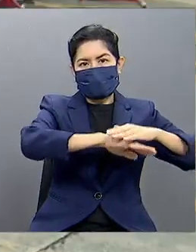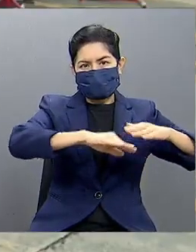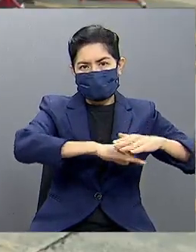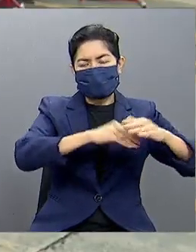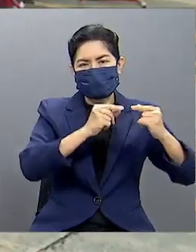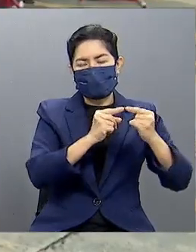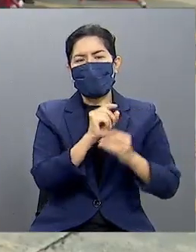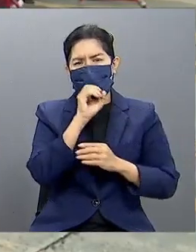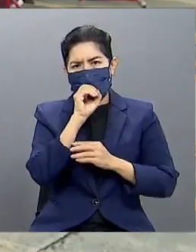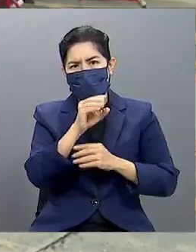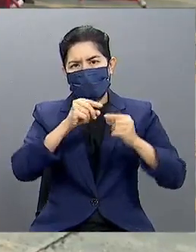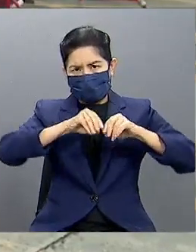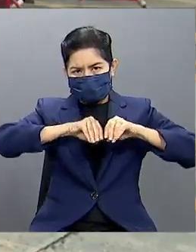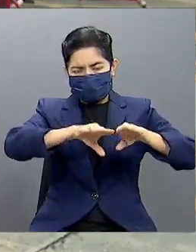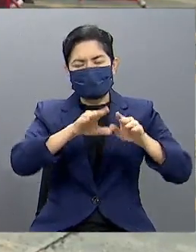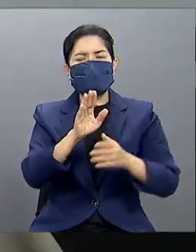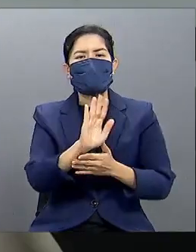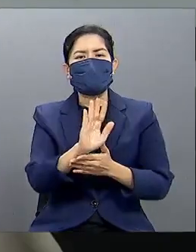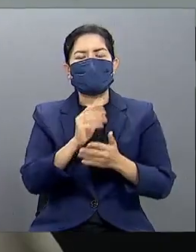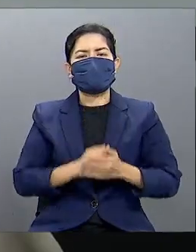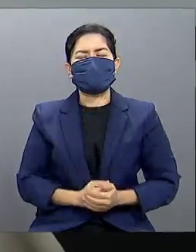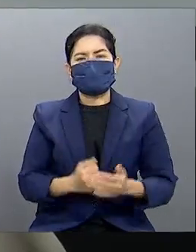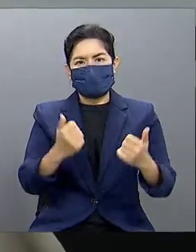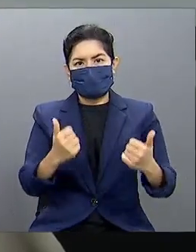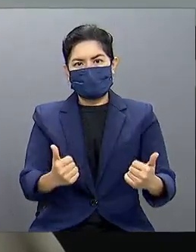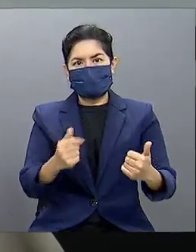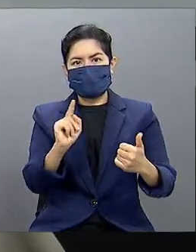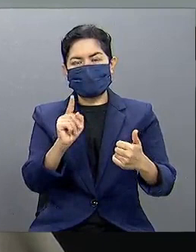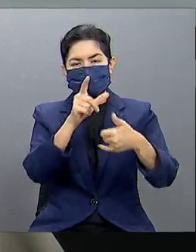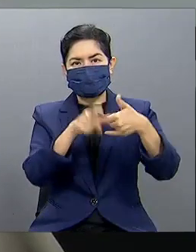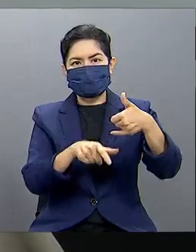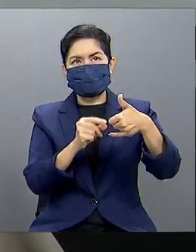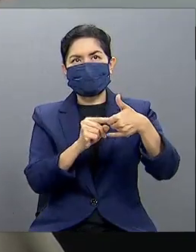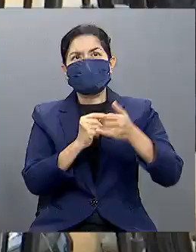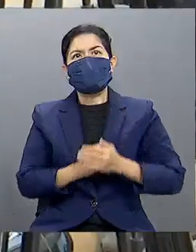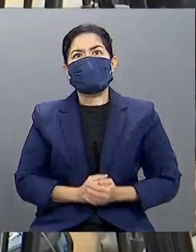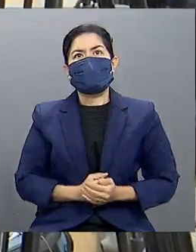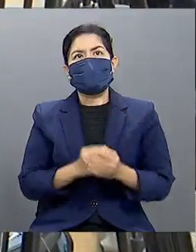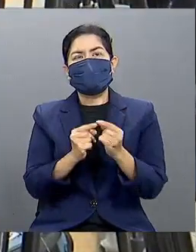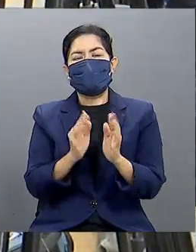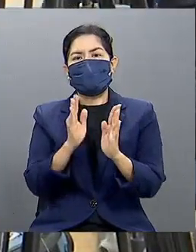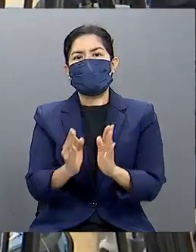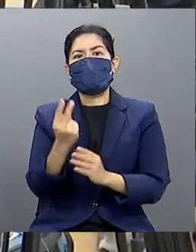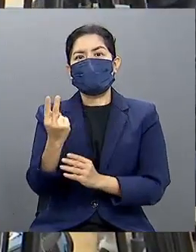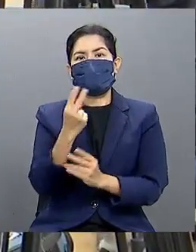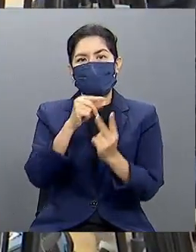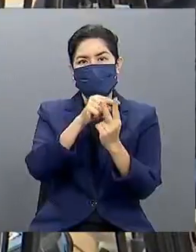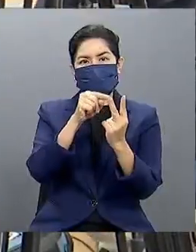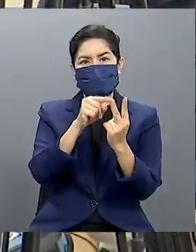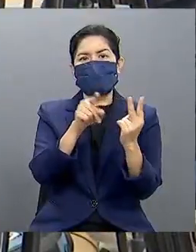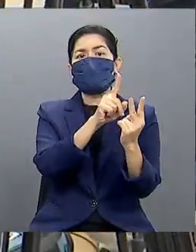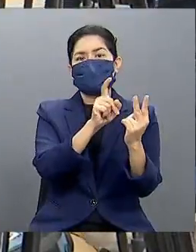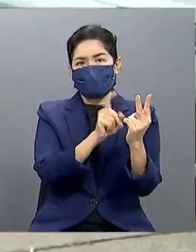ารณะได้วันนี้นายตนุพัฒน์เลิศทวีวิทย์และนายไพบูลย์ตรีกาญจนานันท์สองผู้ต้องหาใน